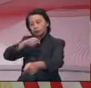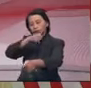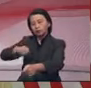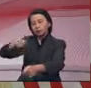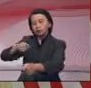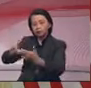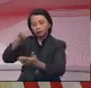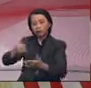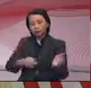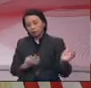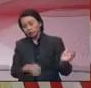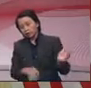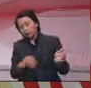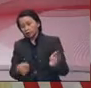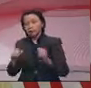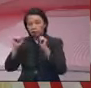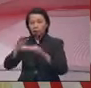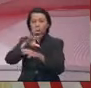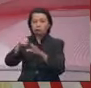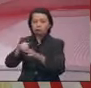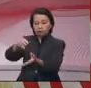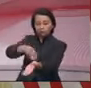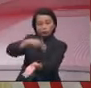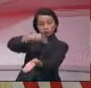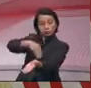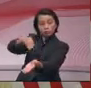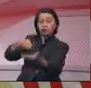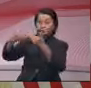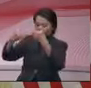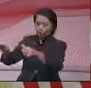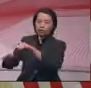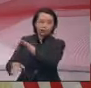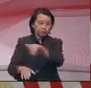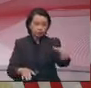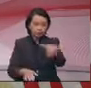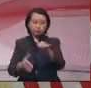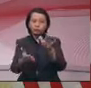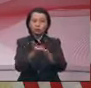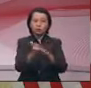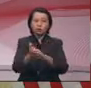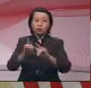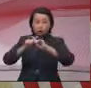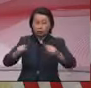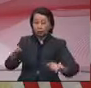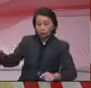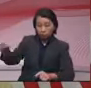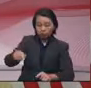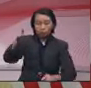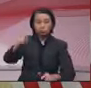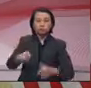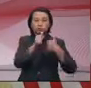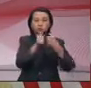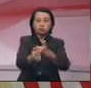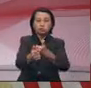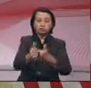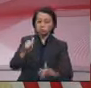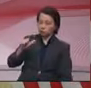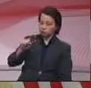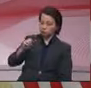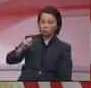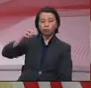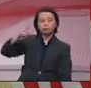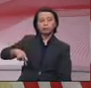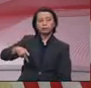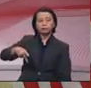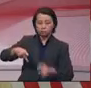termasuk pembukaan kelas-kelas muzik juga. Cuma mereka perlu mematuhi SOP seperti yang dikeluarkan